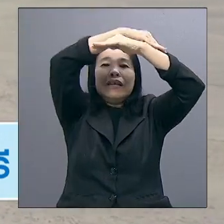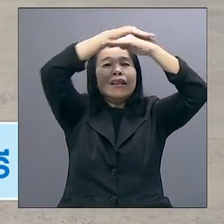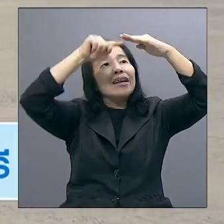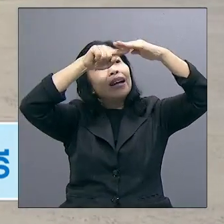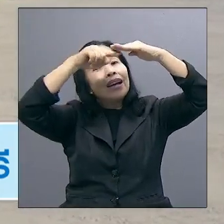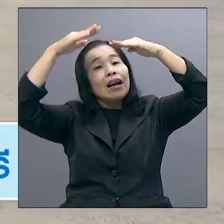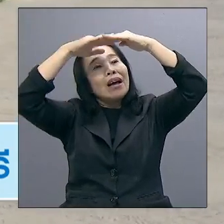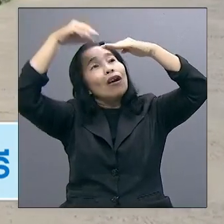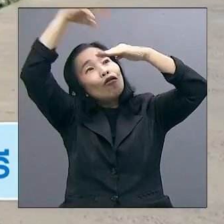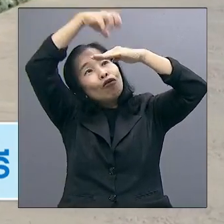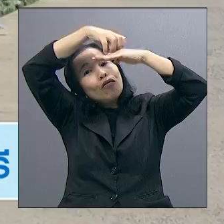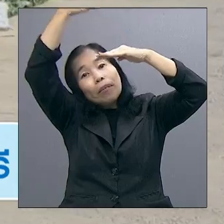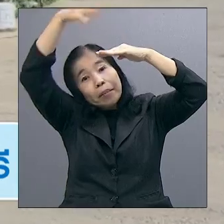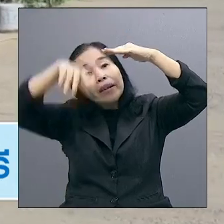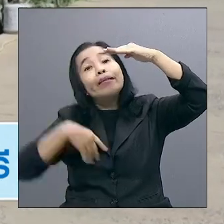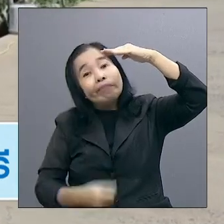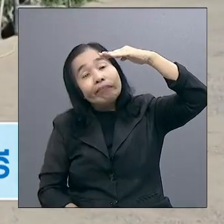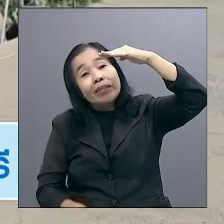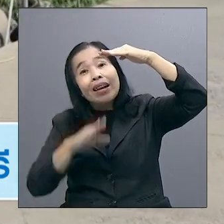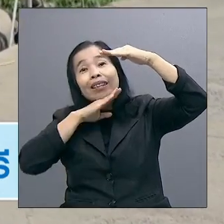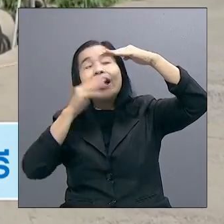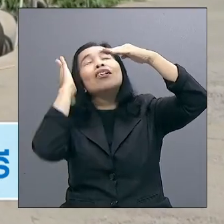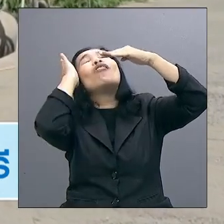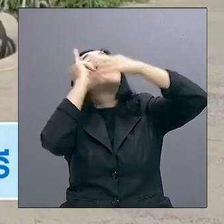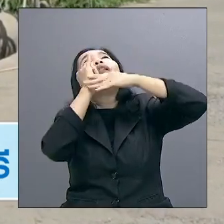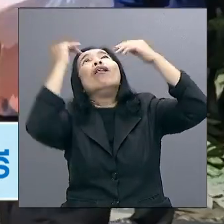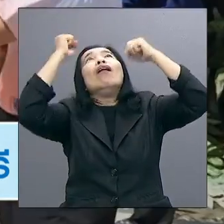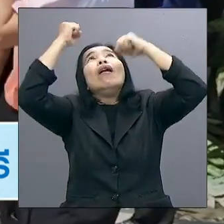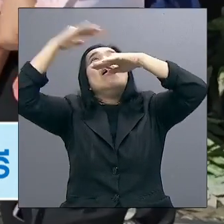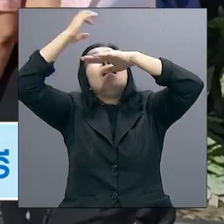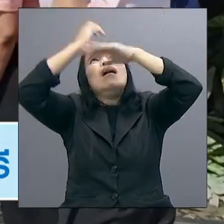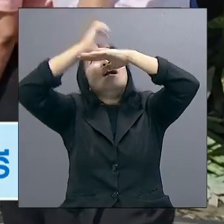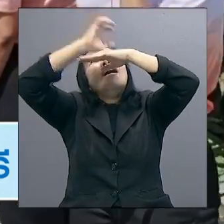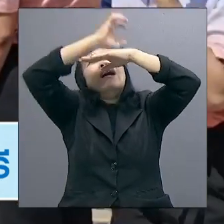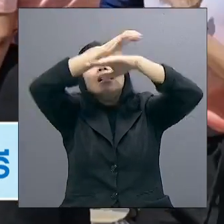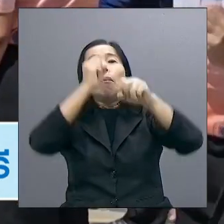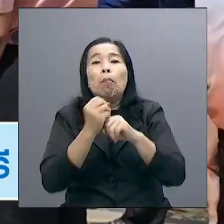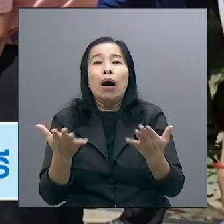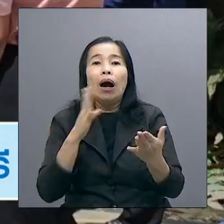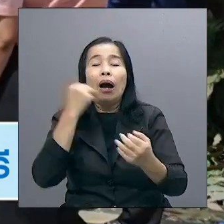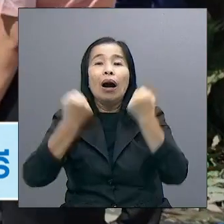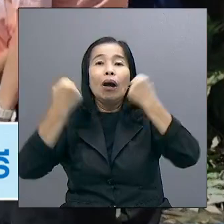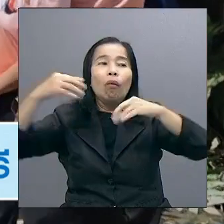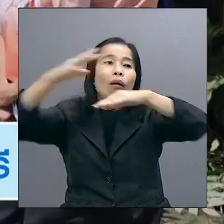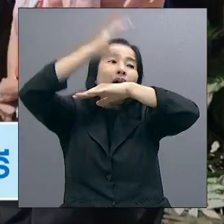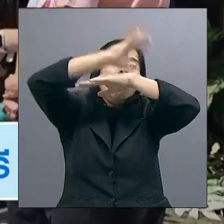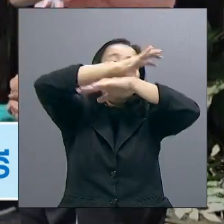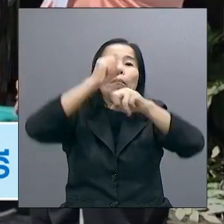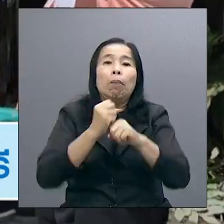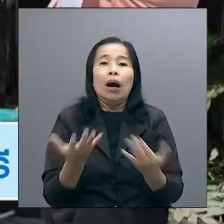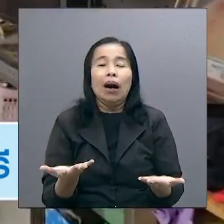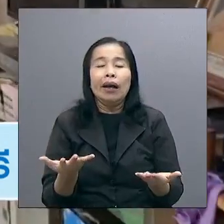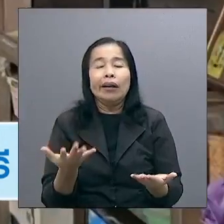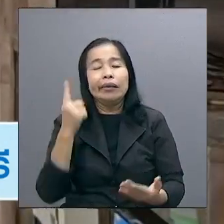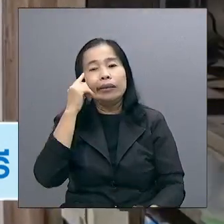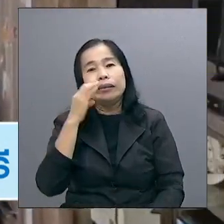กันแดดกัน φนและล่องนึสภาพเวลานอนอยู่ถว่งมนสถานนอนกันแบบไหน เคี่ยงดังแ่นอนข้านี้พอ